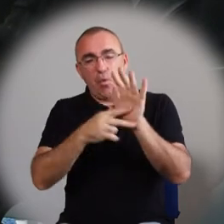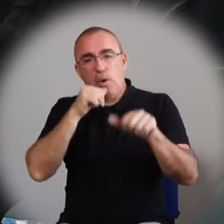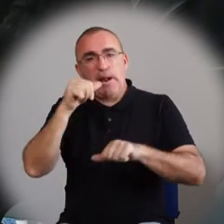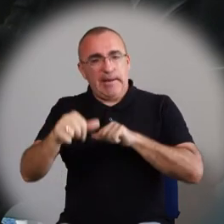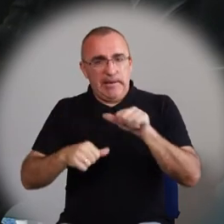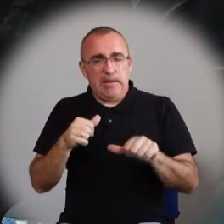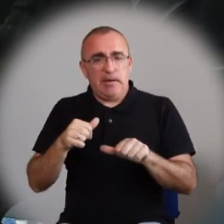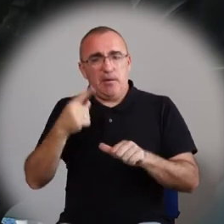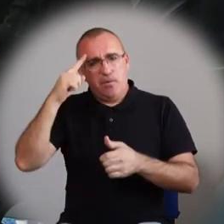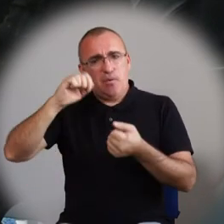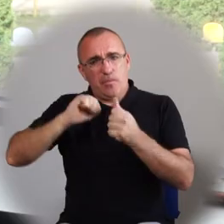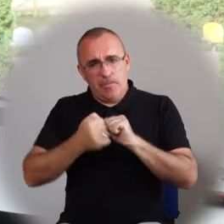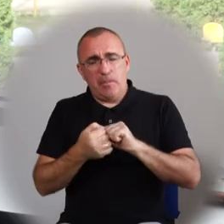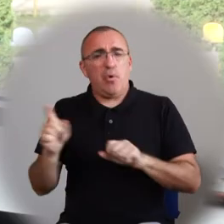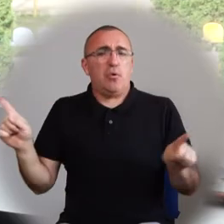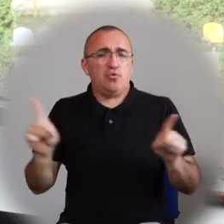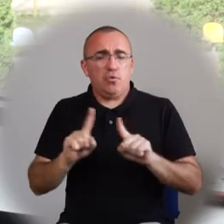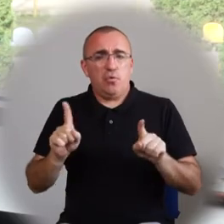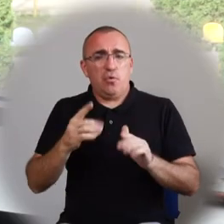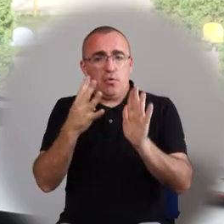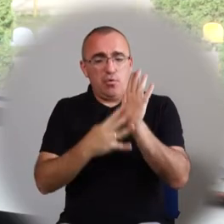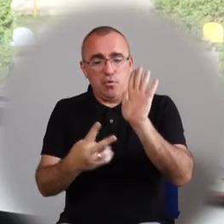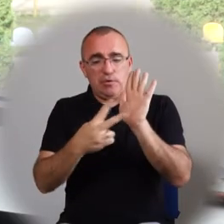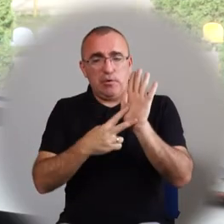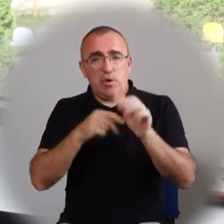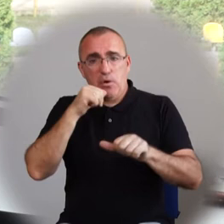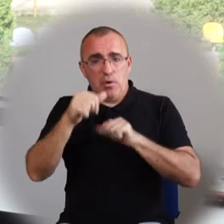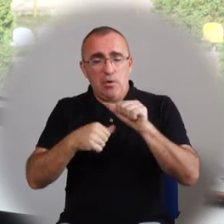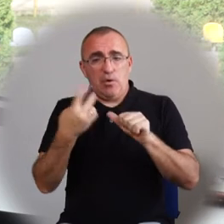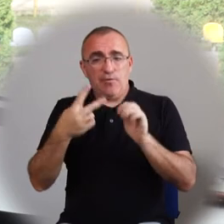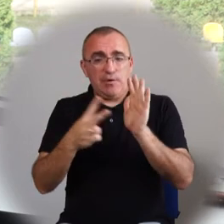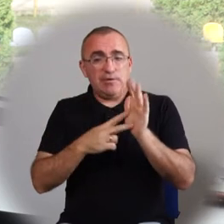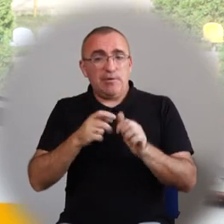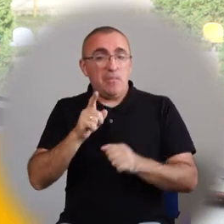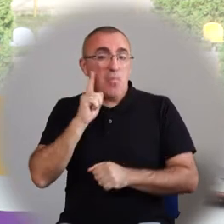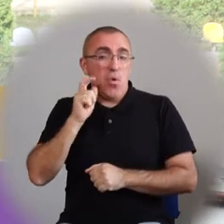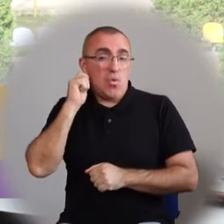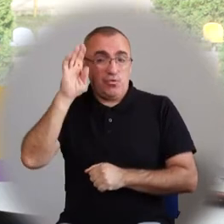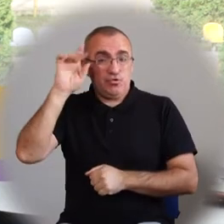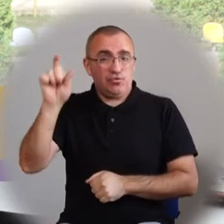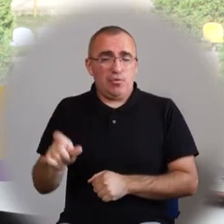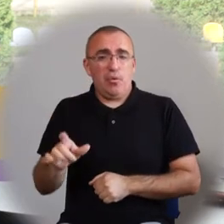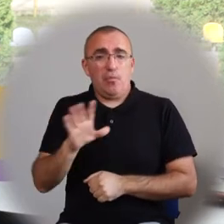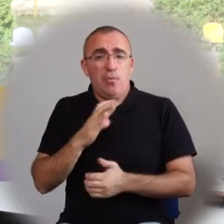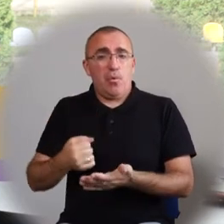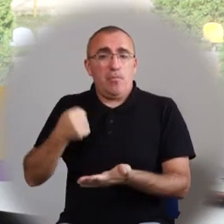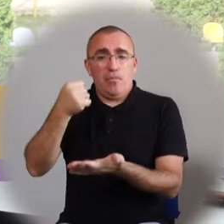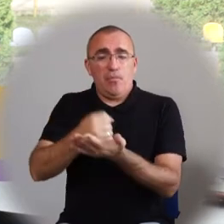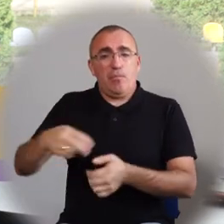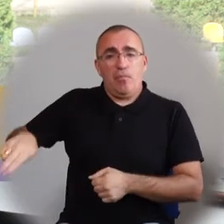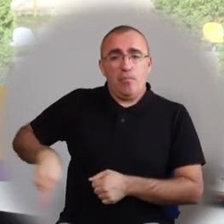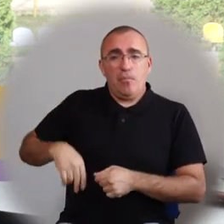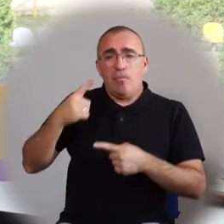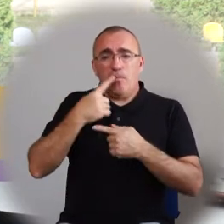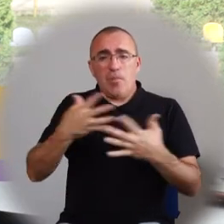Пам'ятаю 98-й рік. І пам'ятаю, що в 97-му мене, 27-річного молодого чоловіка,